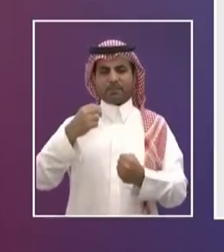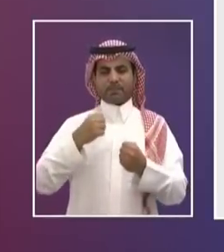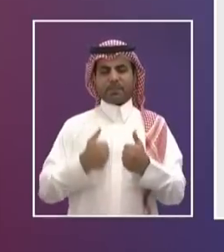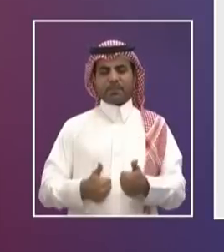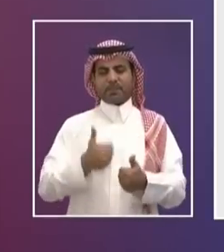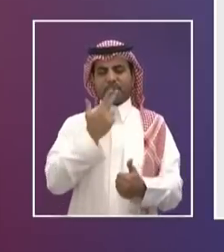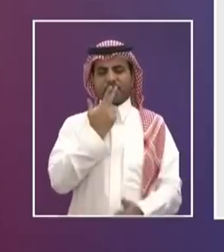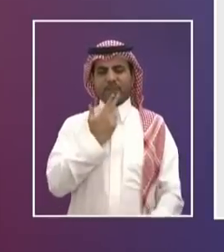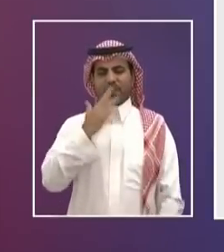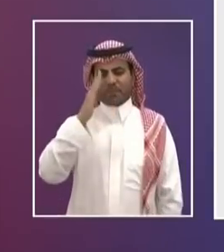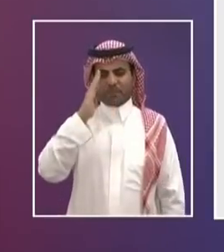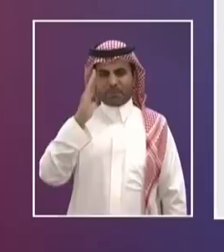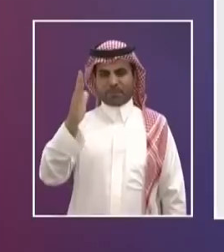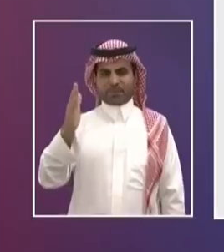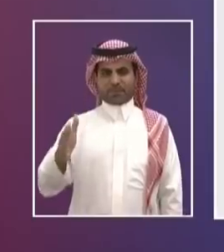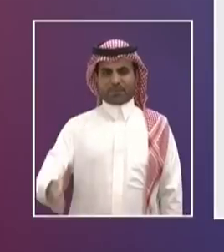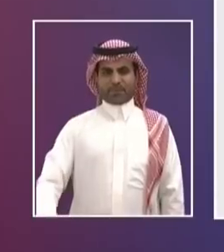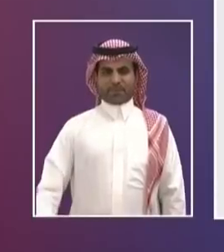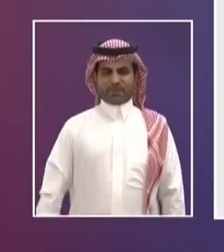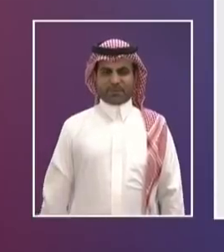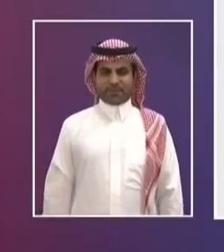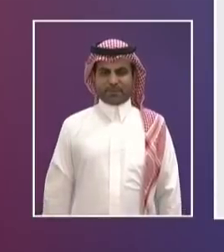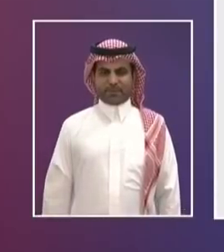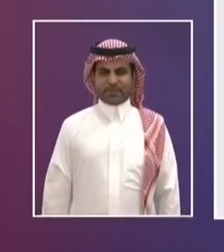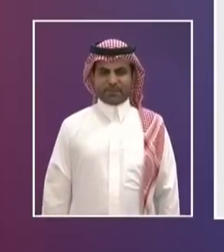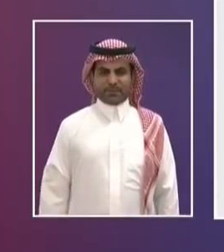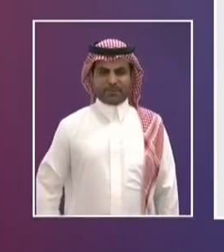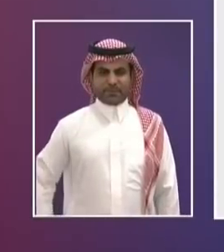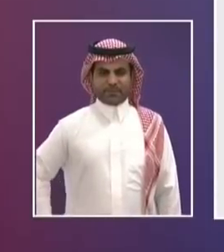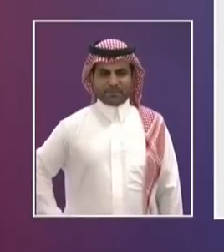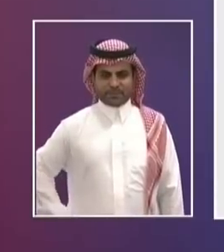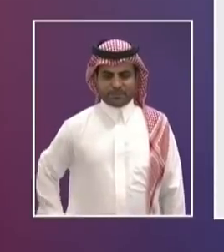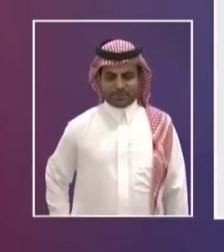بصحة وسلامة ونفسية جيدة.